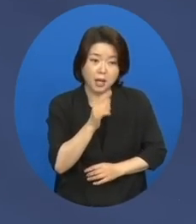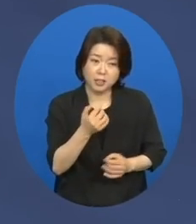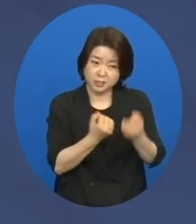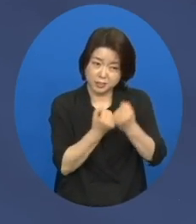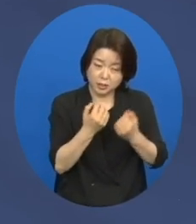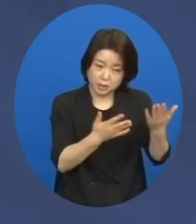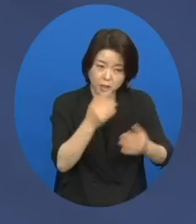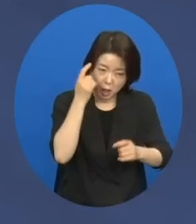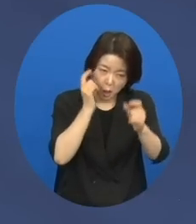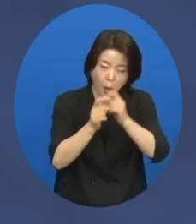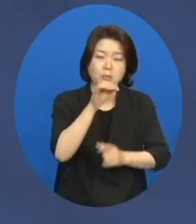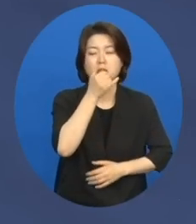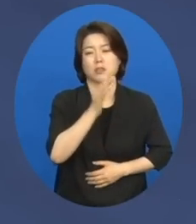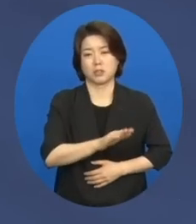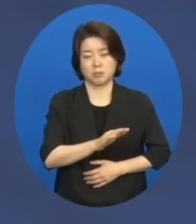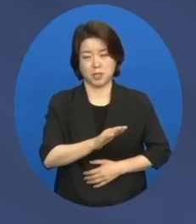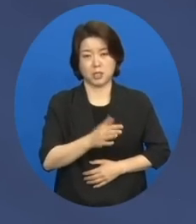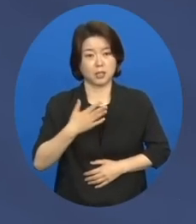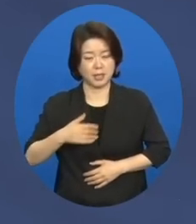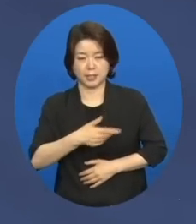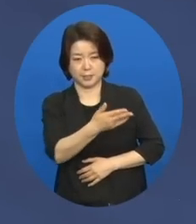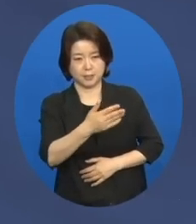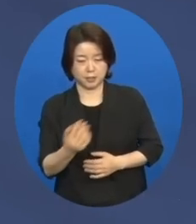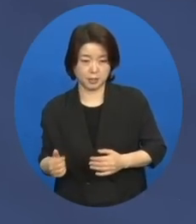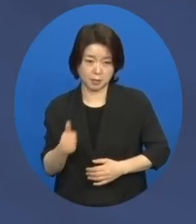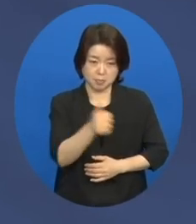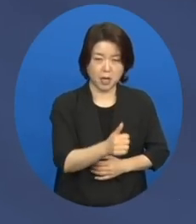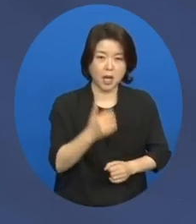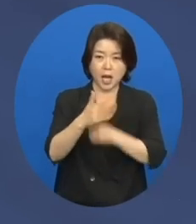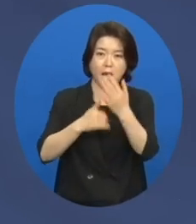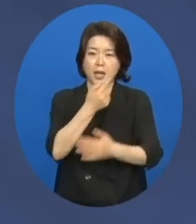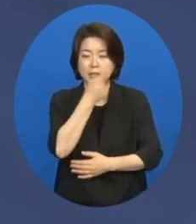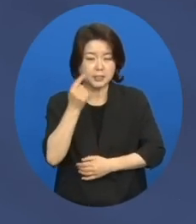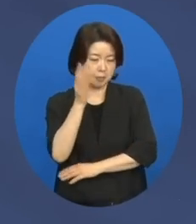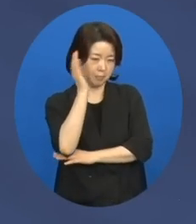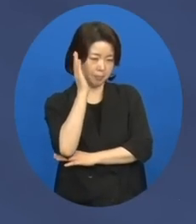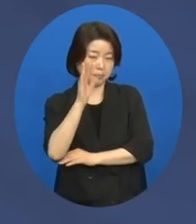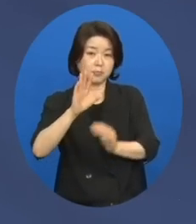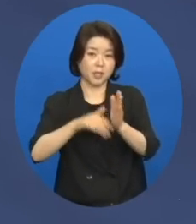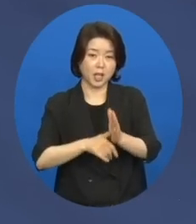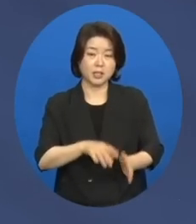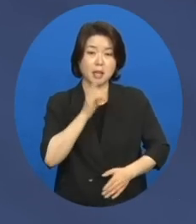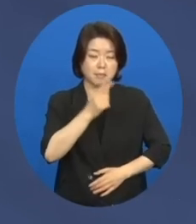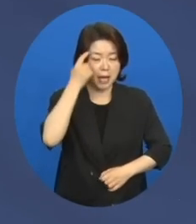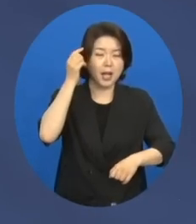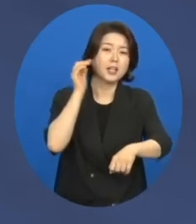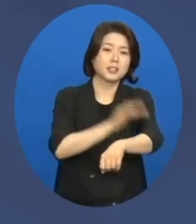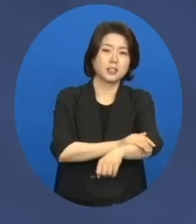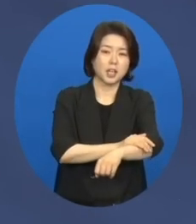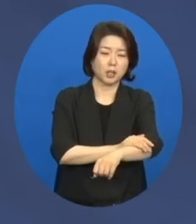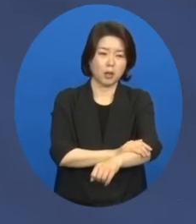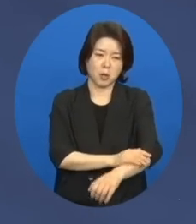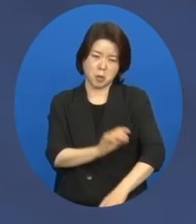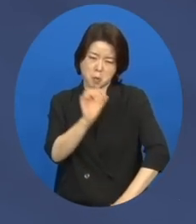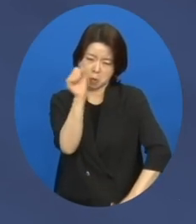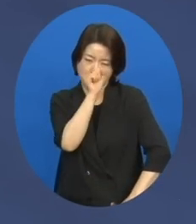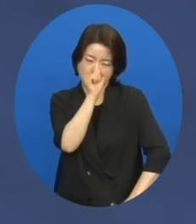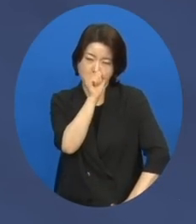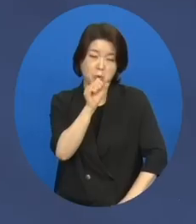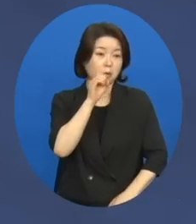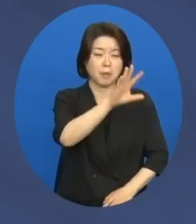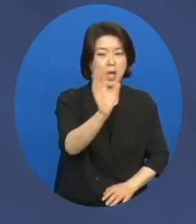그렇게 고민을 했지만 내가 너에게 나갈 때 하나님의 증거를 전할 때 말과 지혜의 아름다운 것으로 하지 않아야